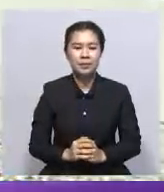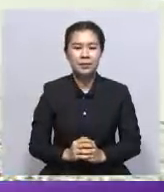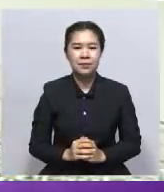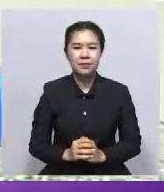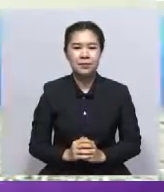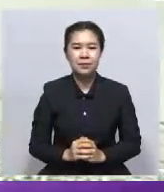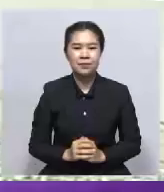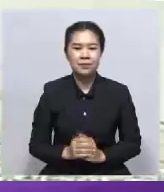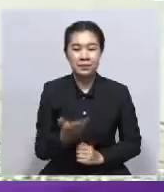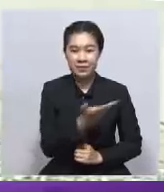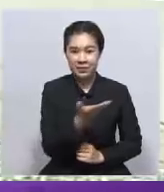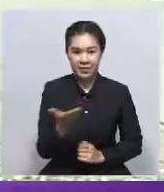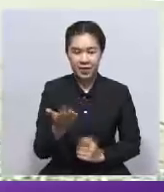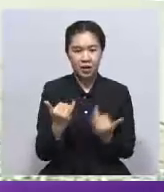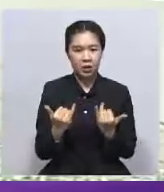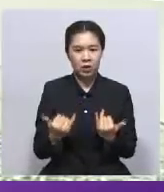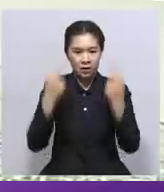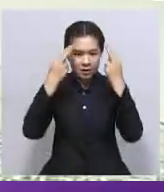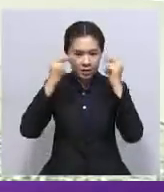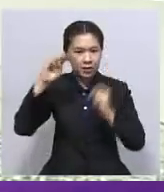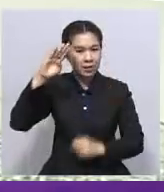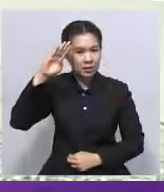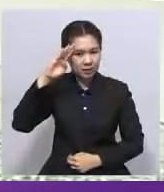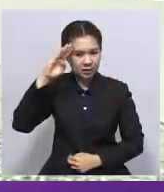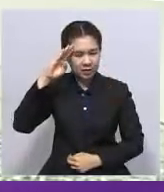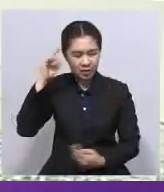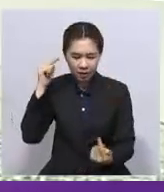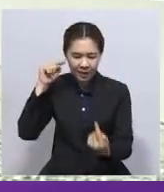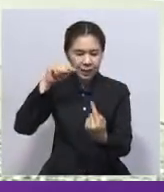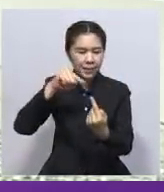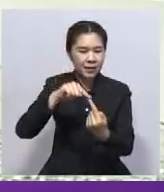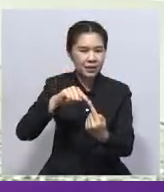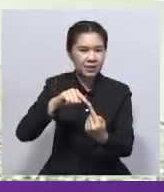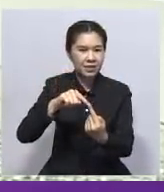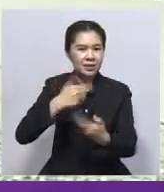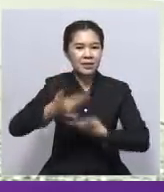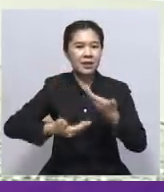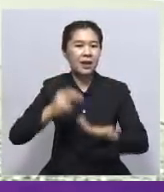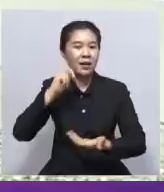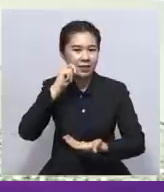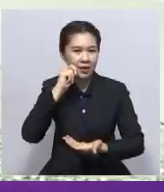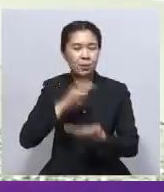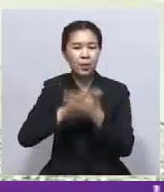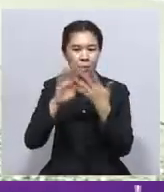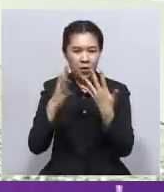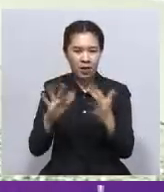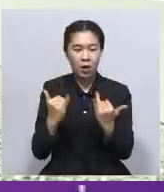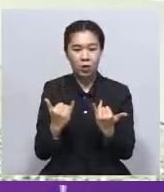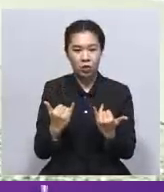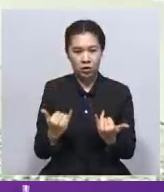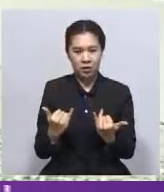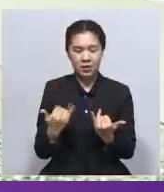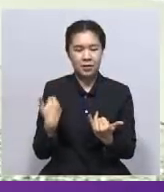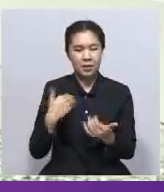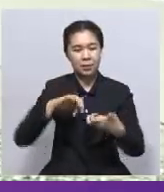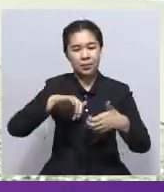ค่ะและคุณผู้ชมค่ะและในขณะนี้นะคะท่านนายกรัฐมนตรีค่ะได้เดินทางมาถึงที่ตลาดน้ำบ้านสาราดินแห่งนี้แล้วค่ะและในขณะนี้กำลังรับฟังนะคะ